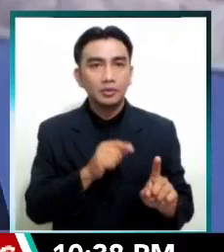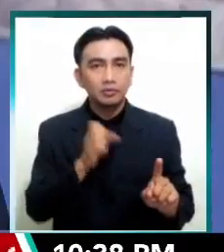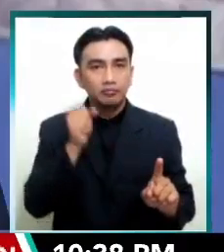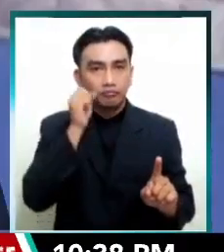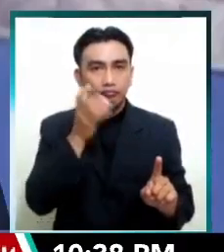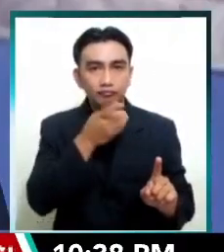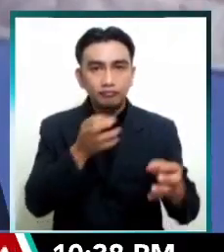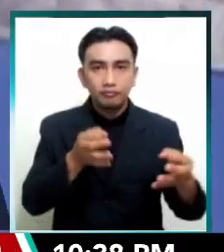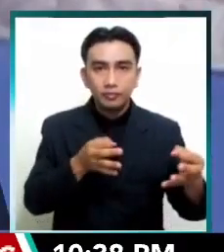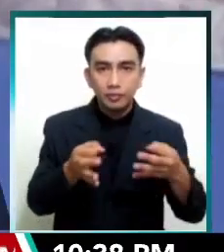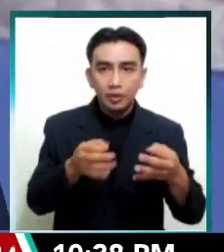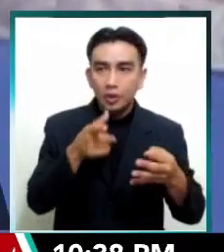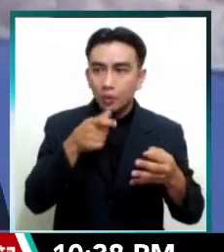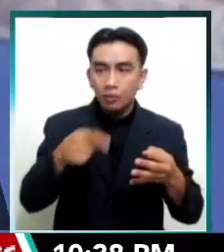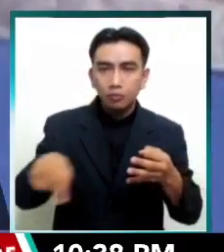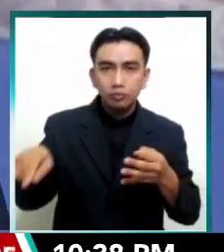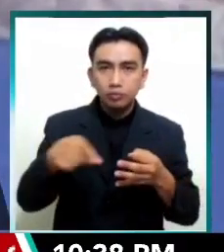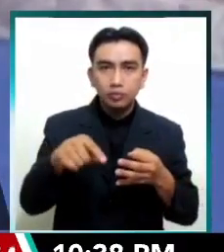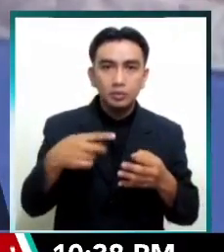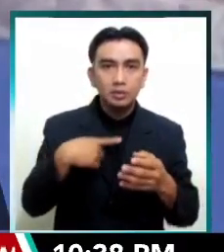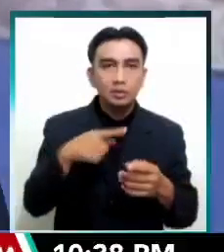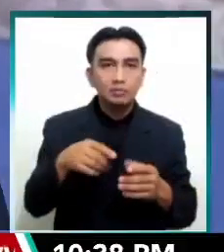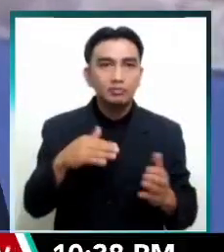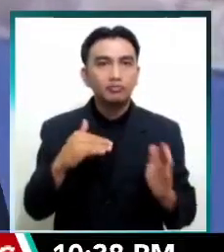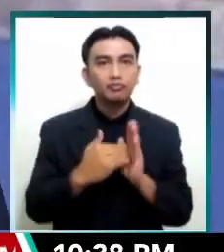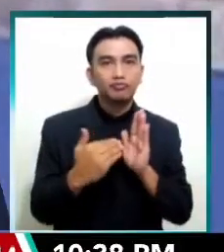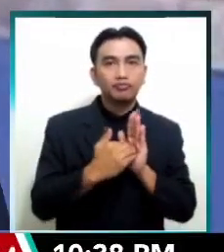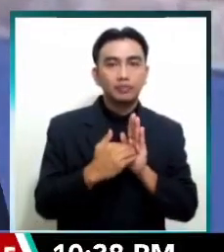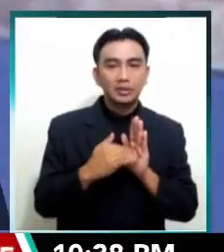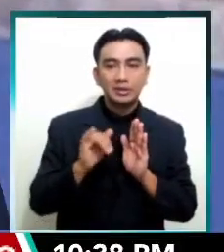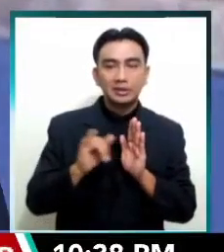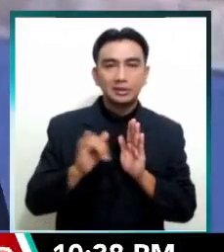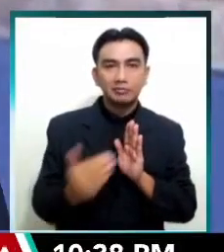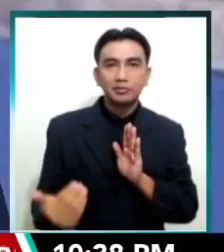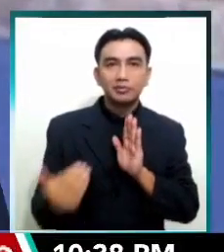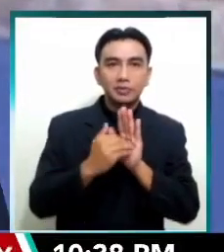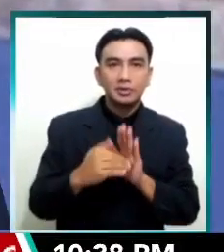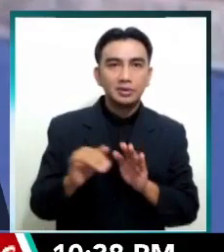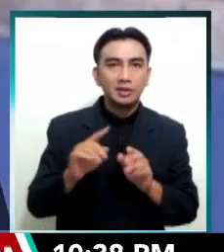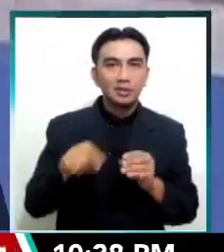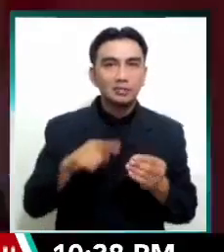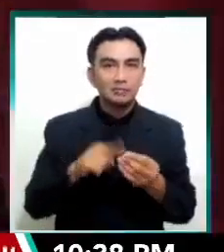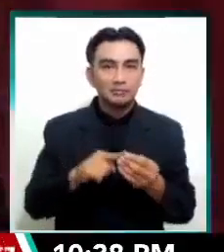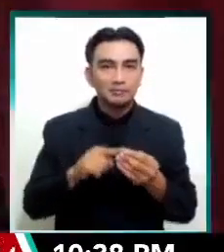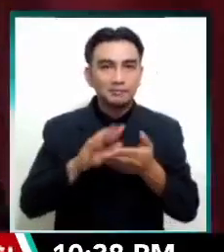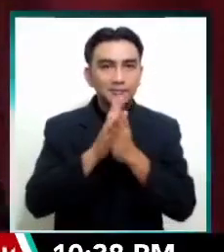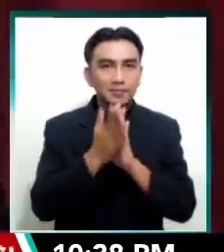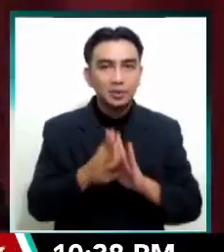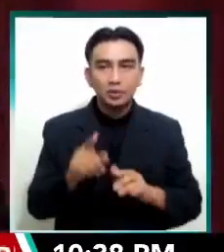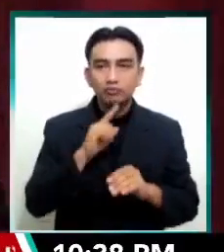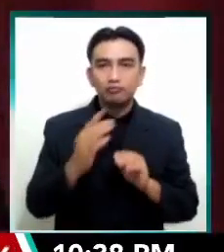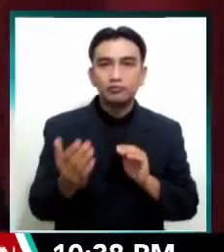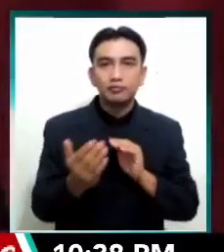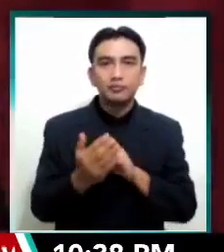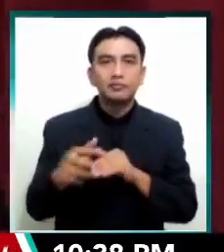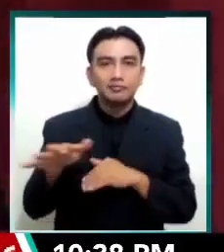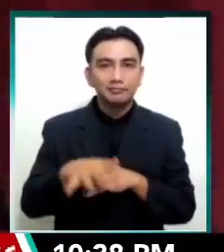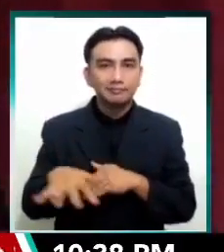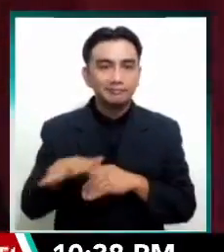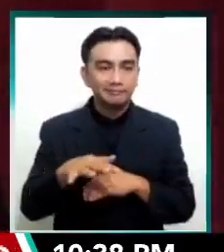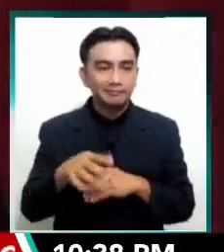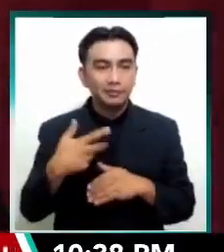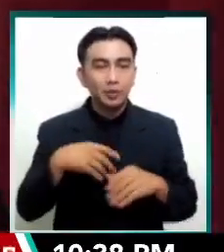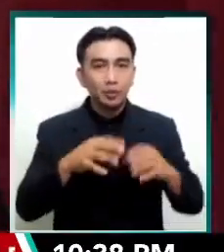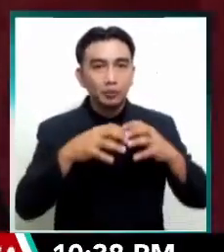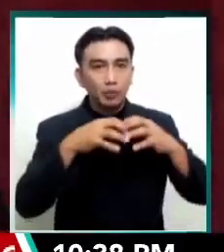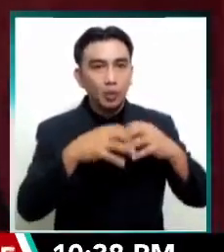mga kontra sa confidential funds ay kontra kapayapaan na kalaban naman daw ng bayan. Ani Romualdez, hindi naman siya kontra